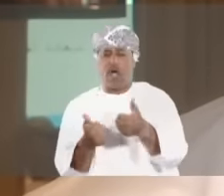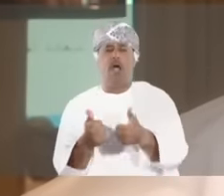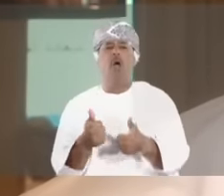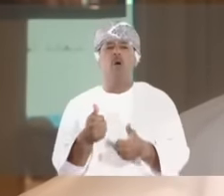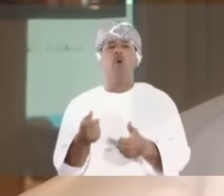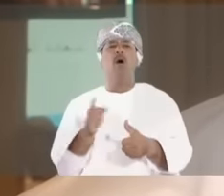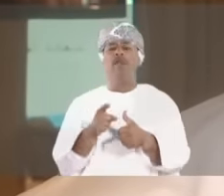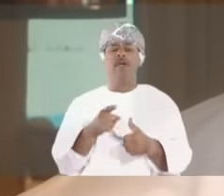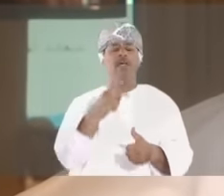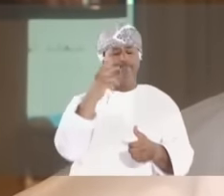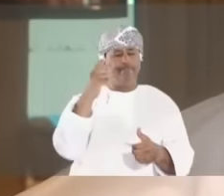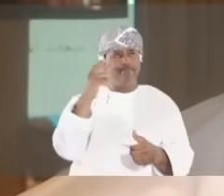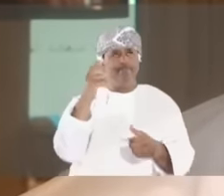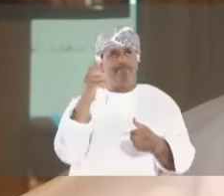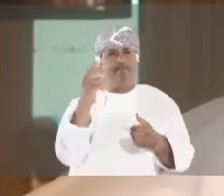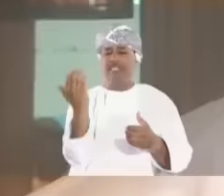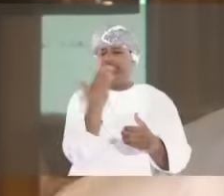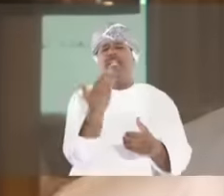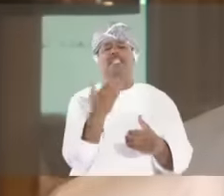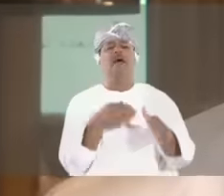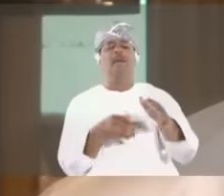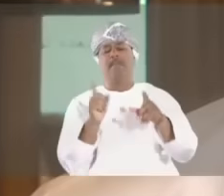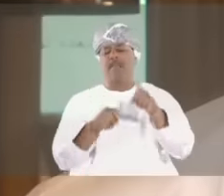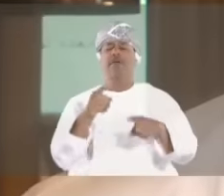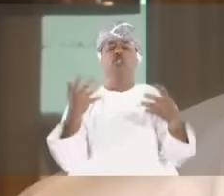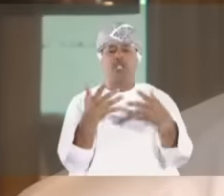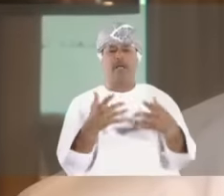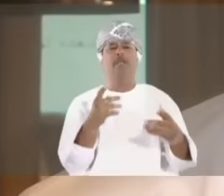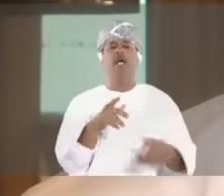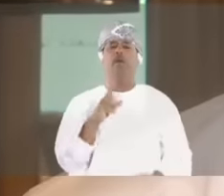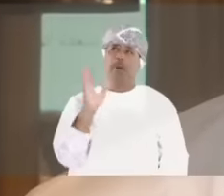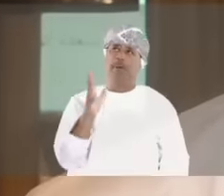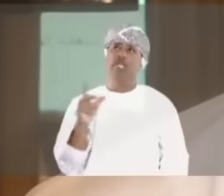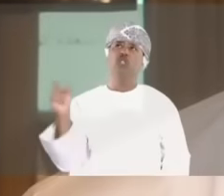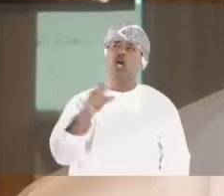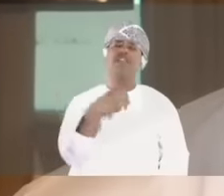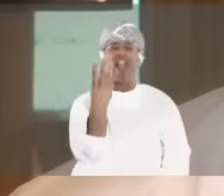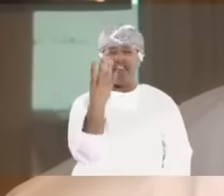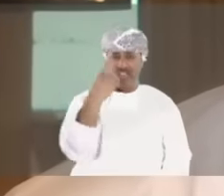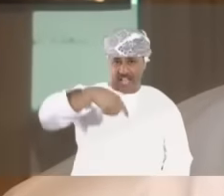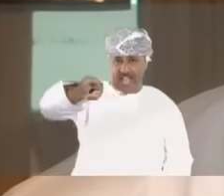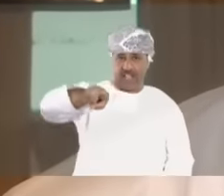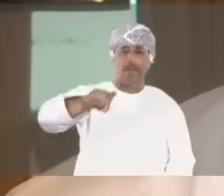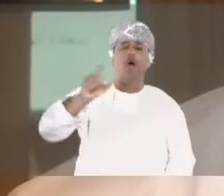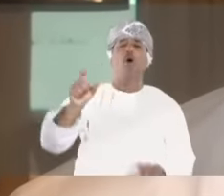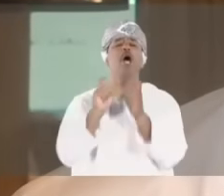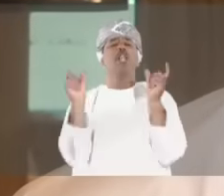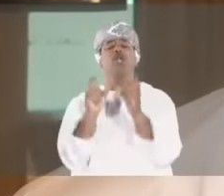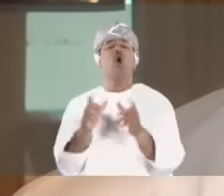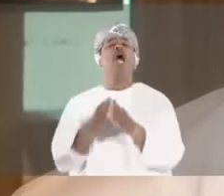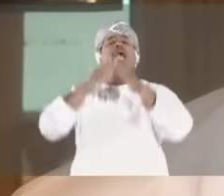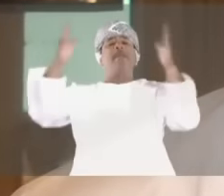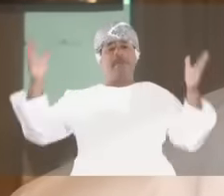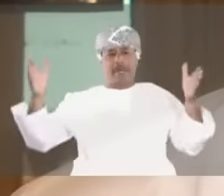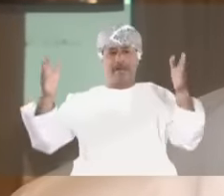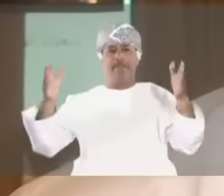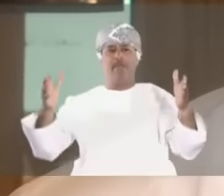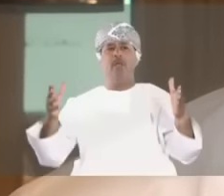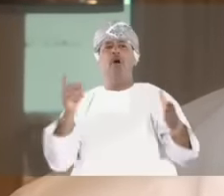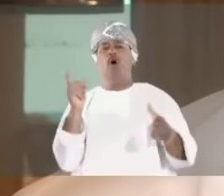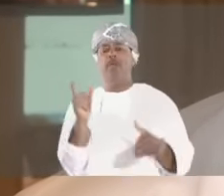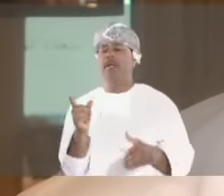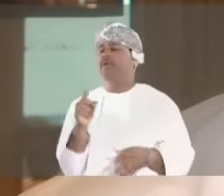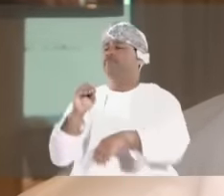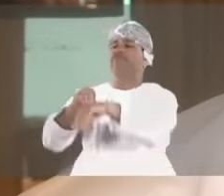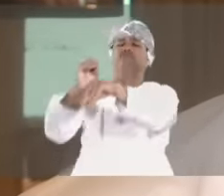وهذا أيضا يدرس من قبل الشركة. نتوقع إن شاء الله في شهر مارس بعمل ندوة أكبر من هذه الندوة، راح ندوة